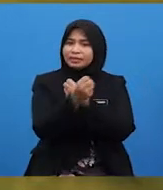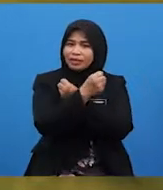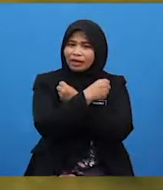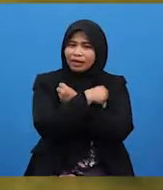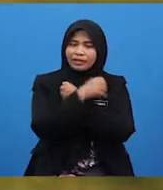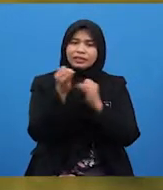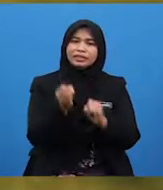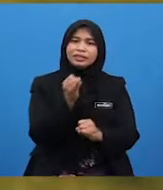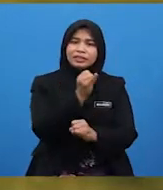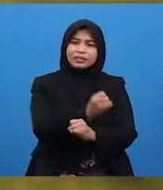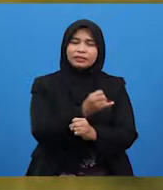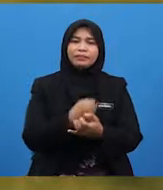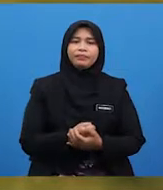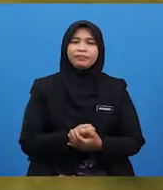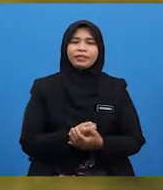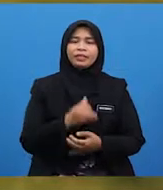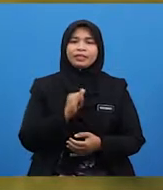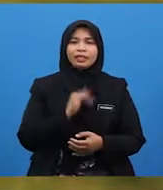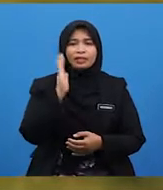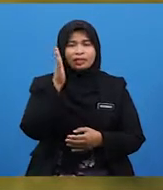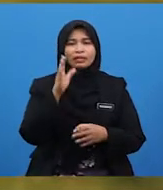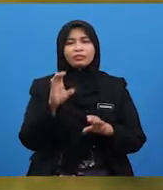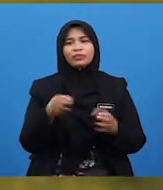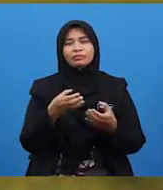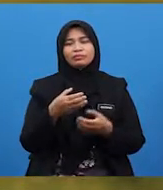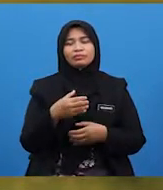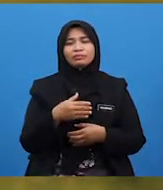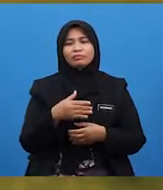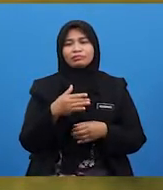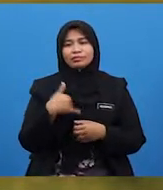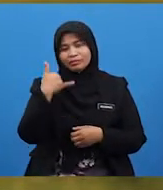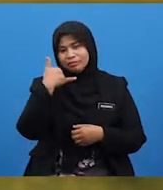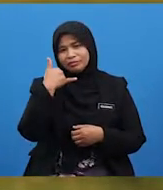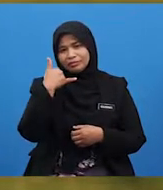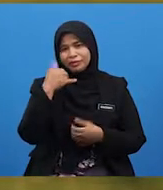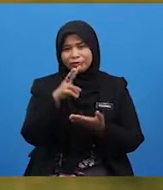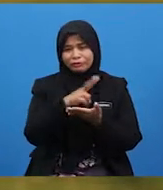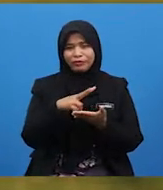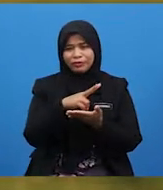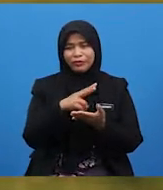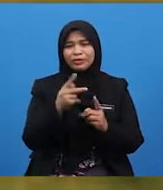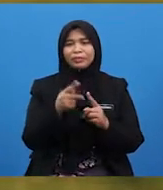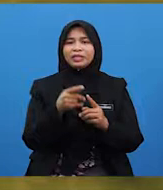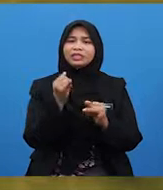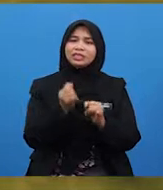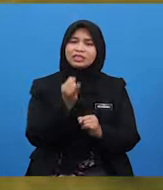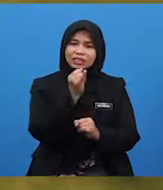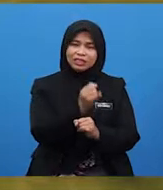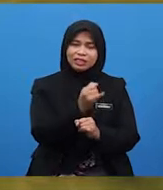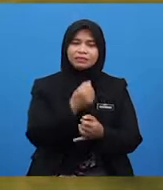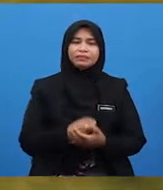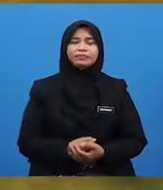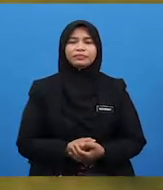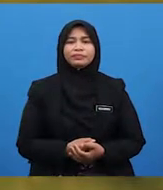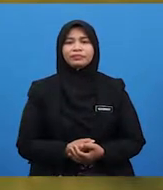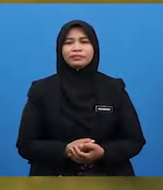jiran. Untuk itu, saya akan membuat panggilan video kepada jiran saya seorang lagi bernama